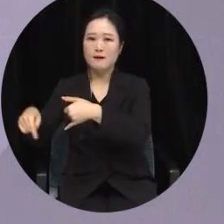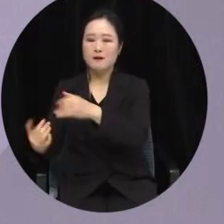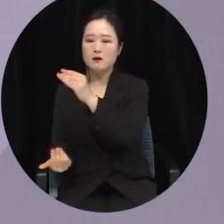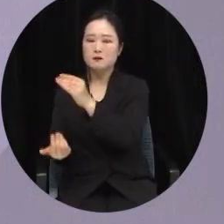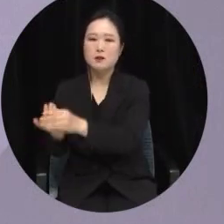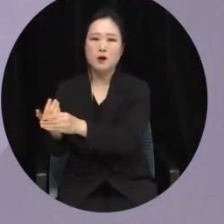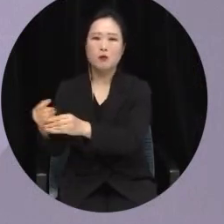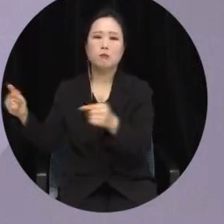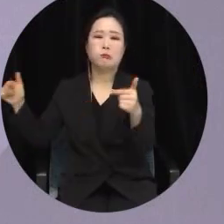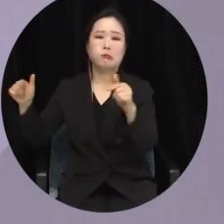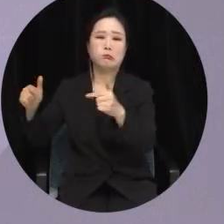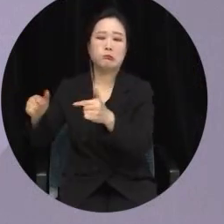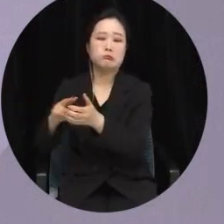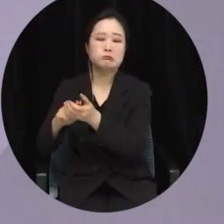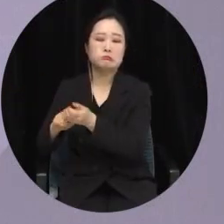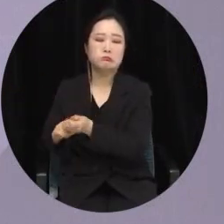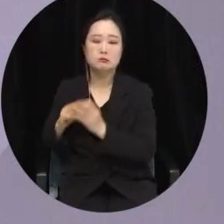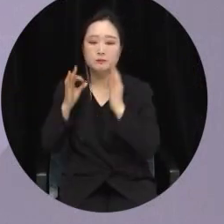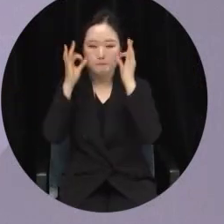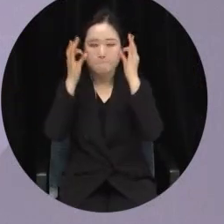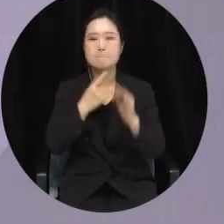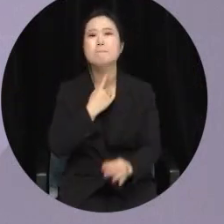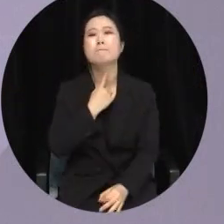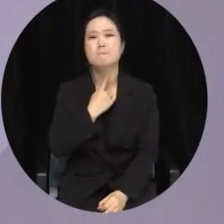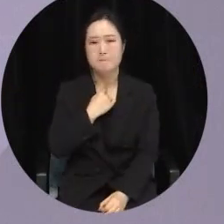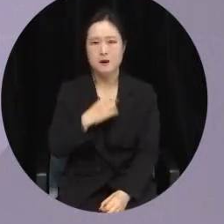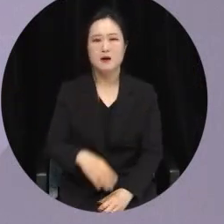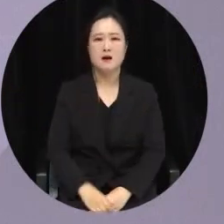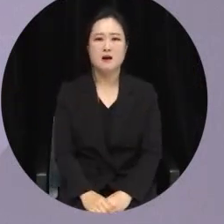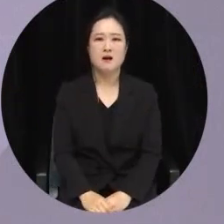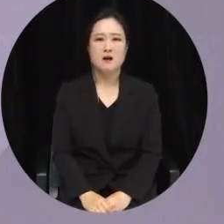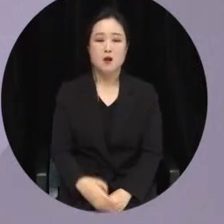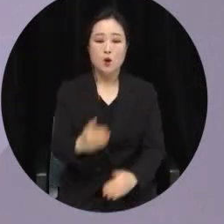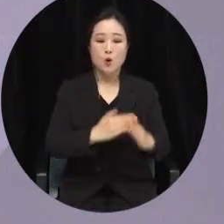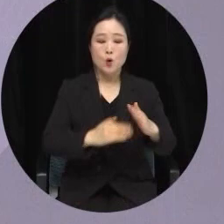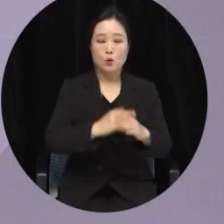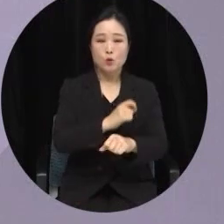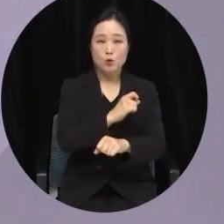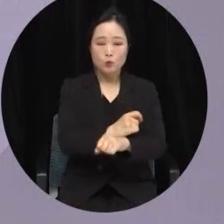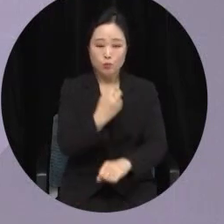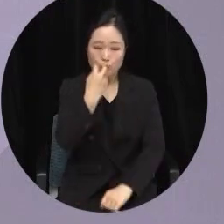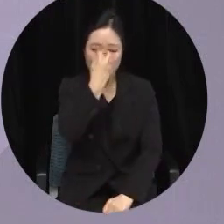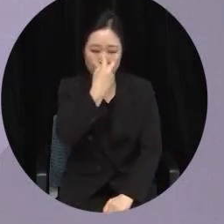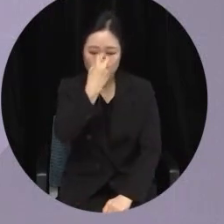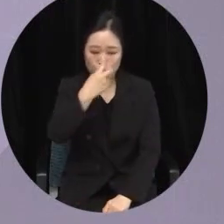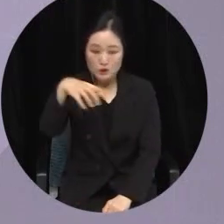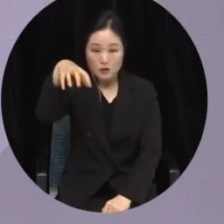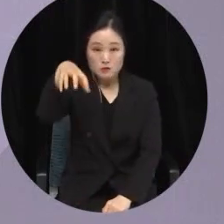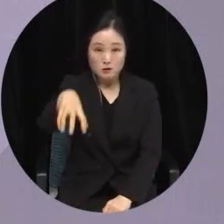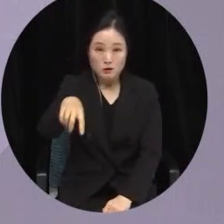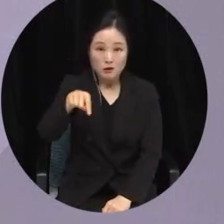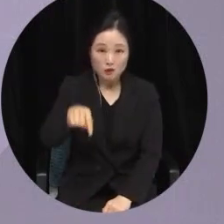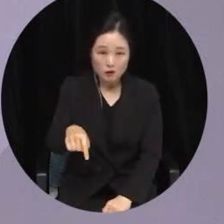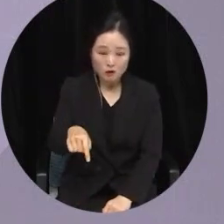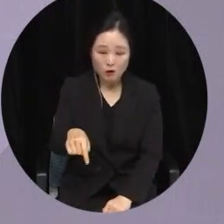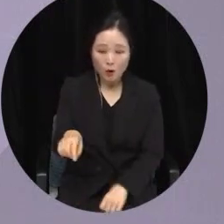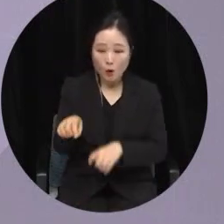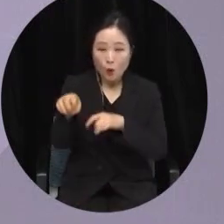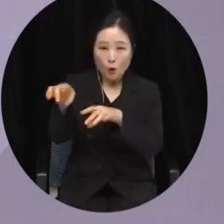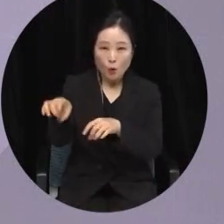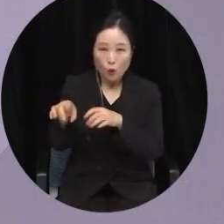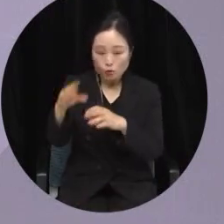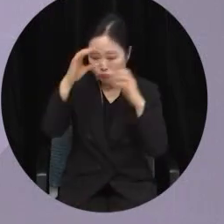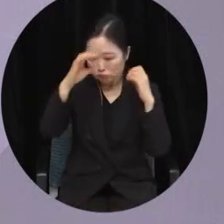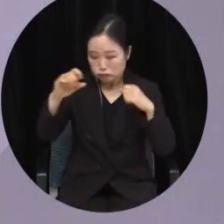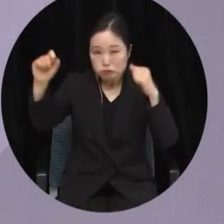공수처 수사를 받는 중대범죄 피의자를 국가를 대표하는 대사로 임명한 것 자체가 있을 수 있는